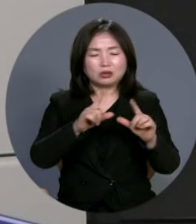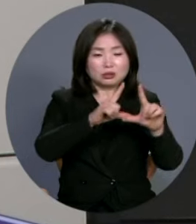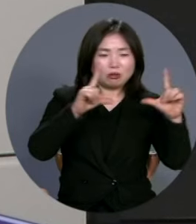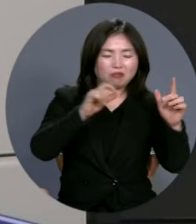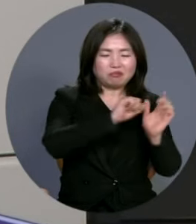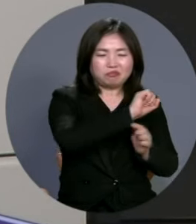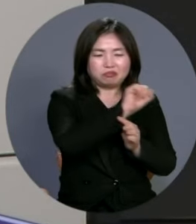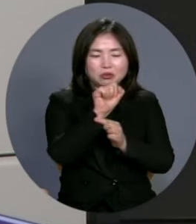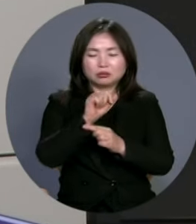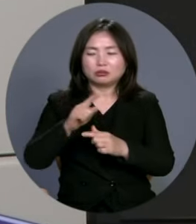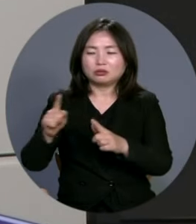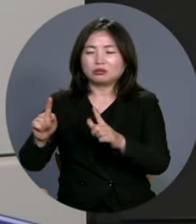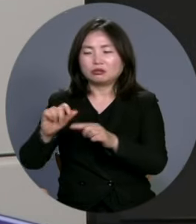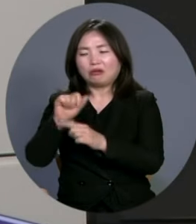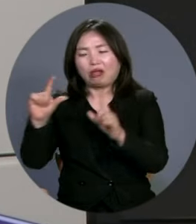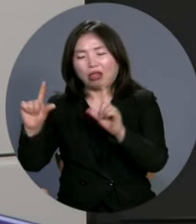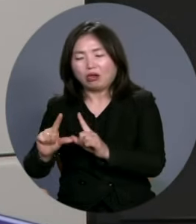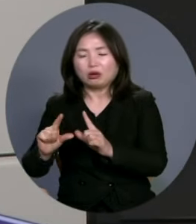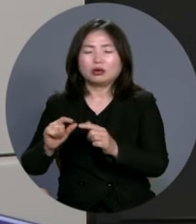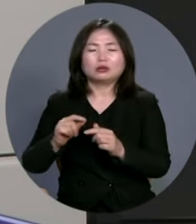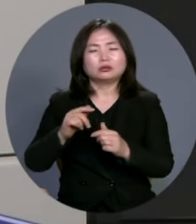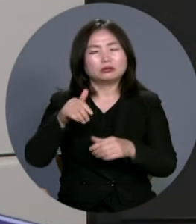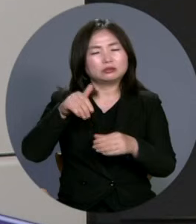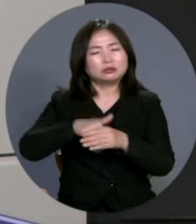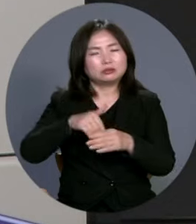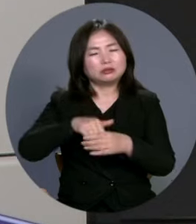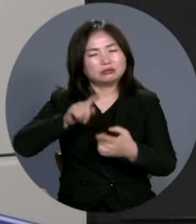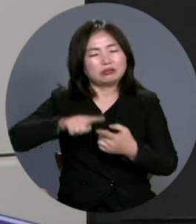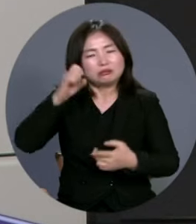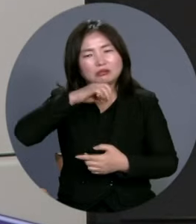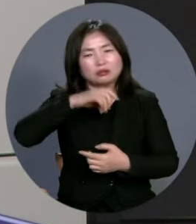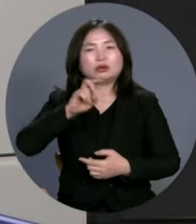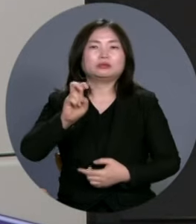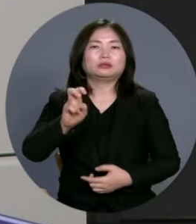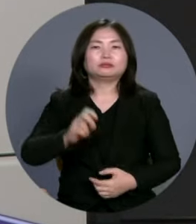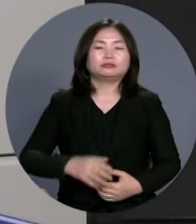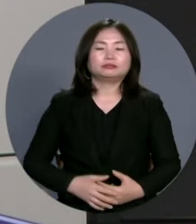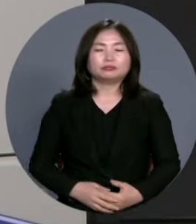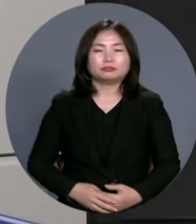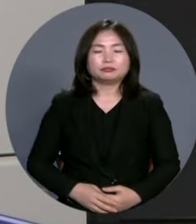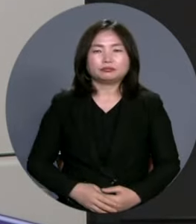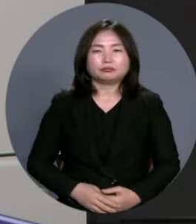운동장에서 경기를 시작할 가능성이 높습니다. MBC 뉴스 권윤수입니다.